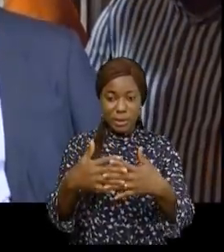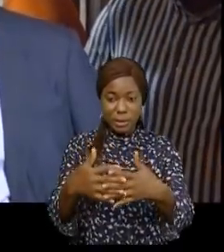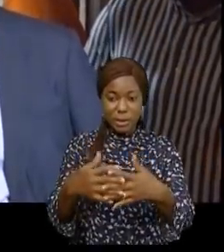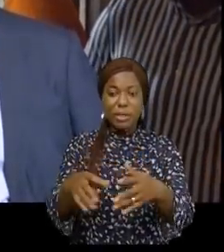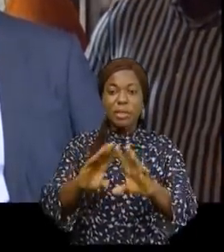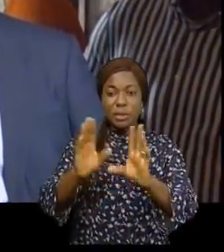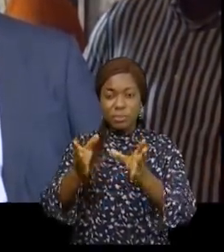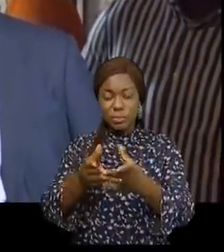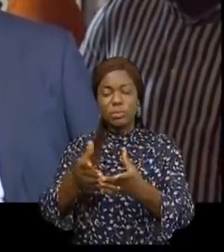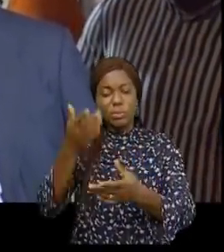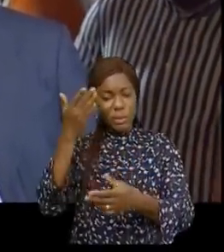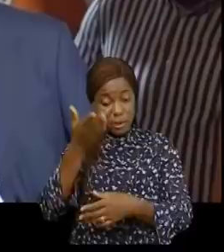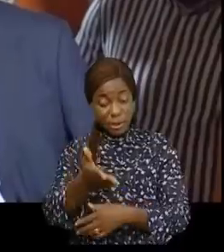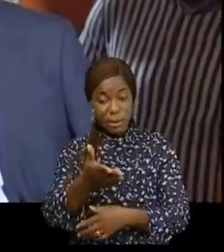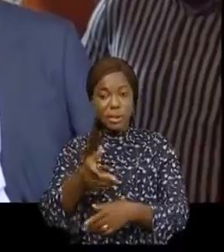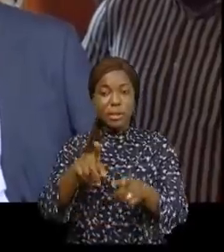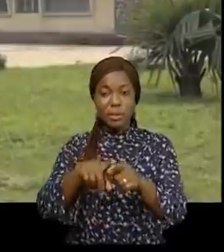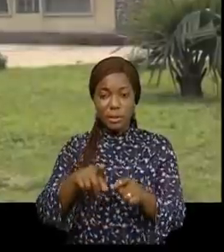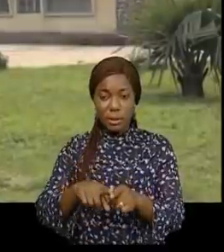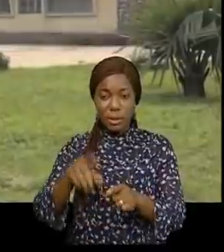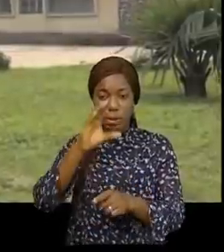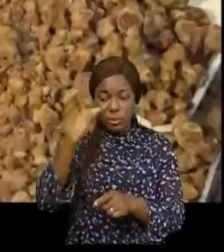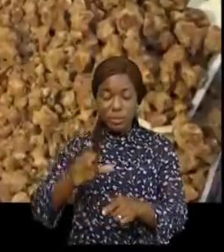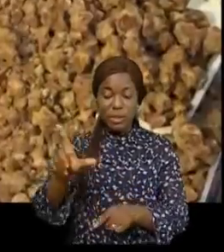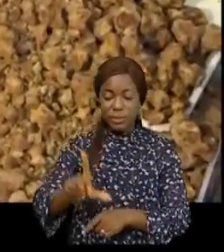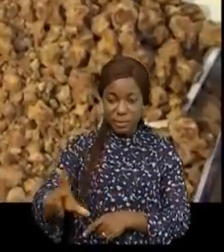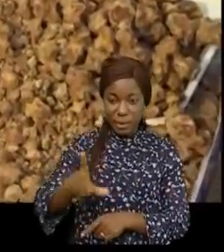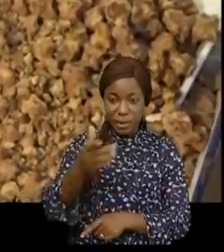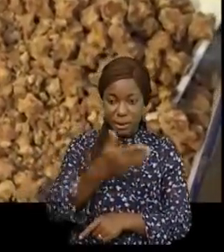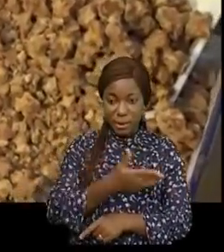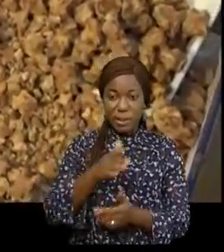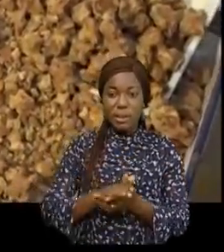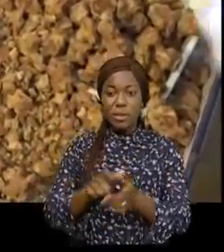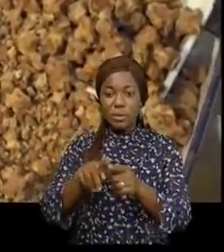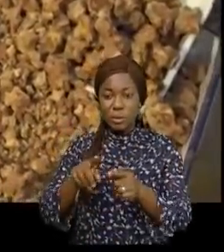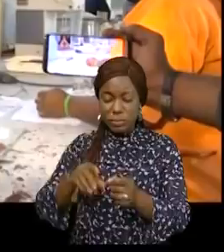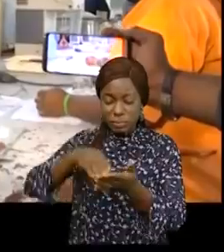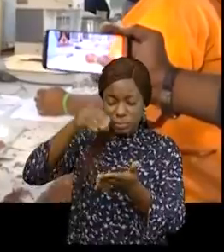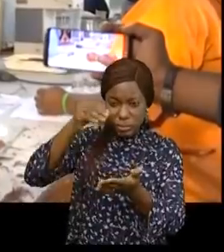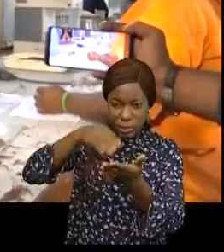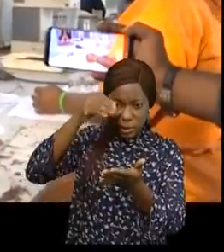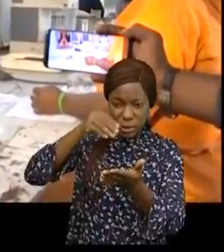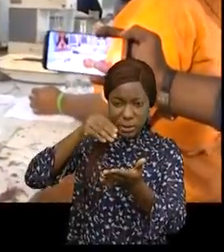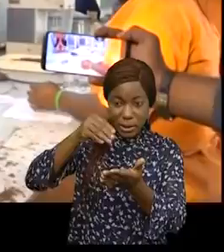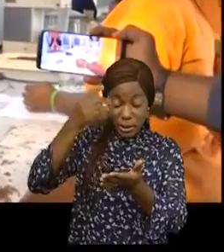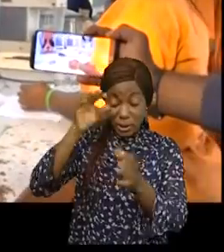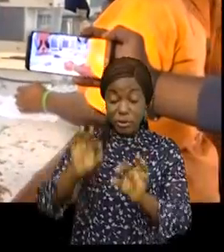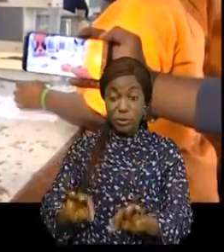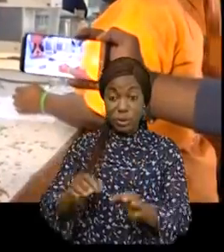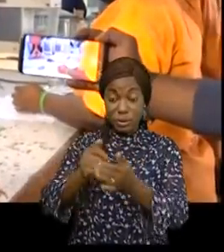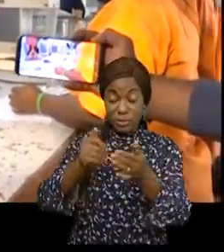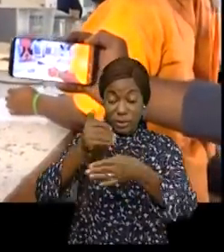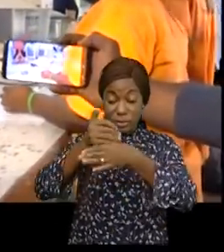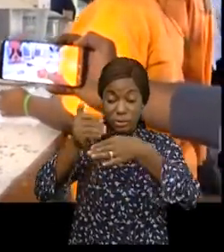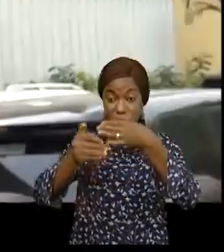provinciale de l'office de route située dans la commune de Limété, la direction des études du sol avant la construction des